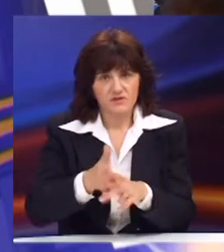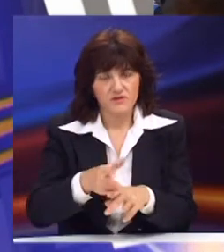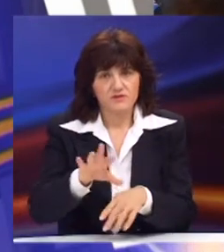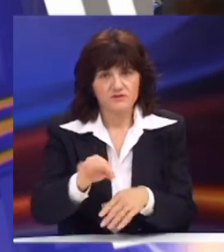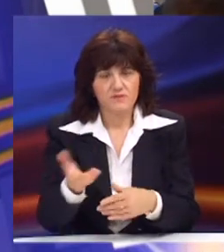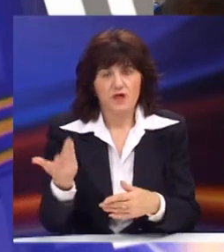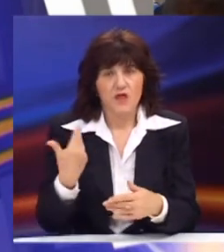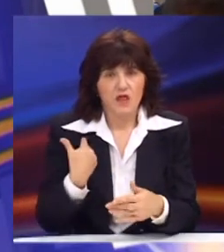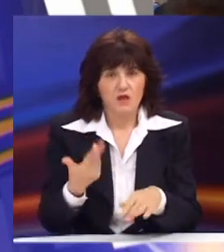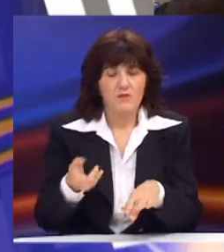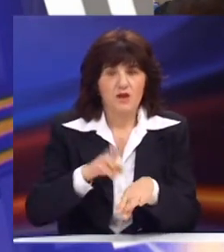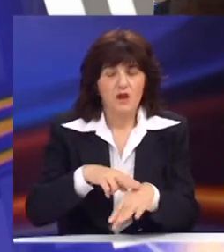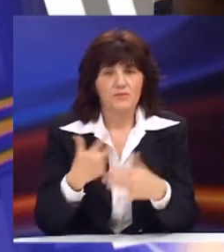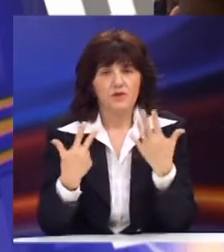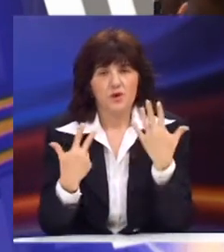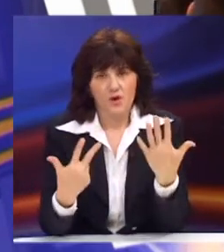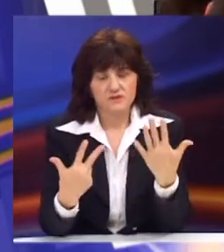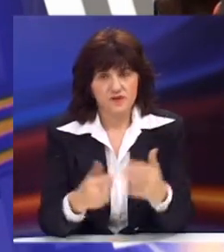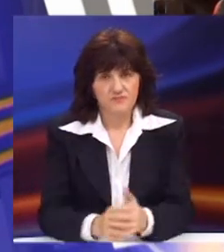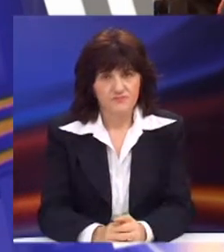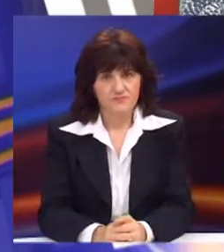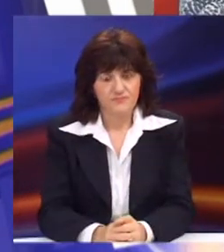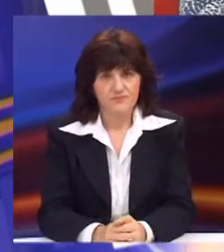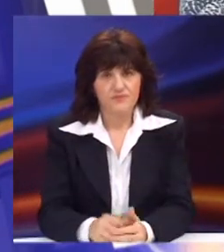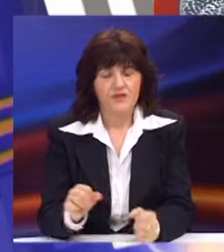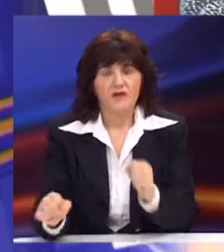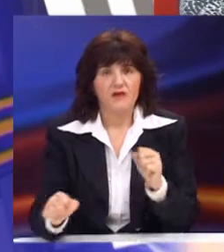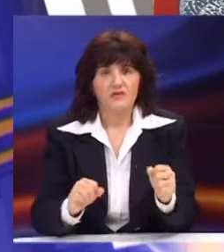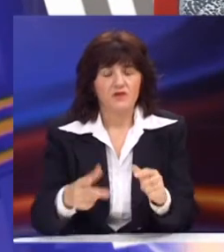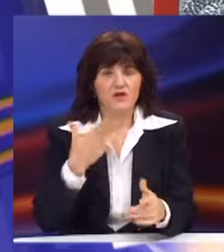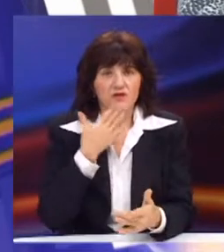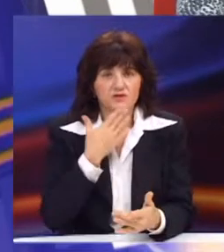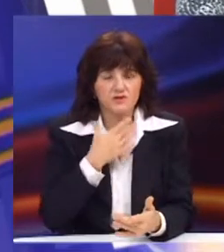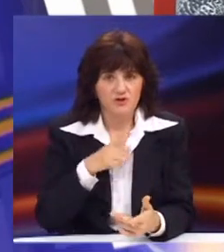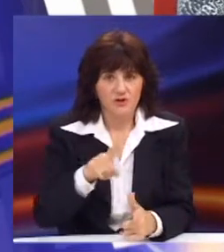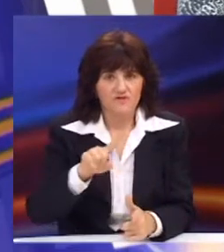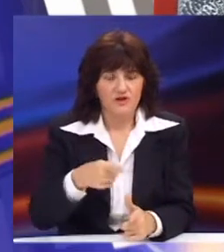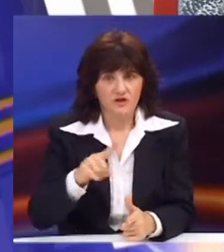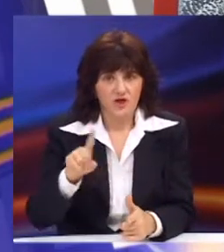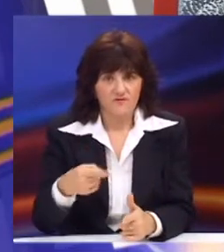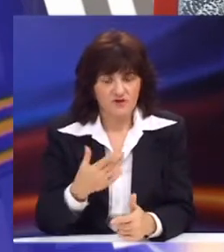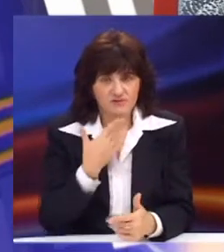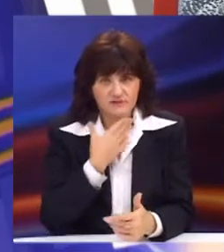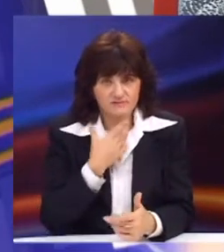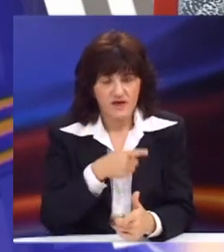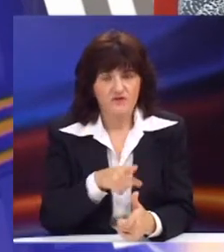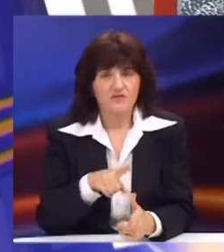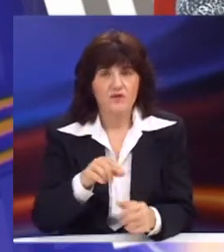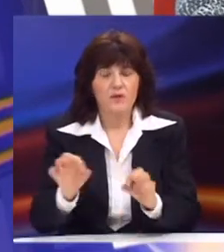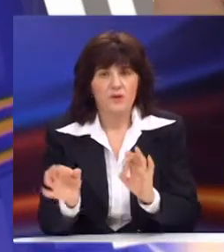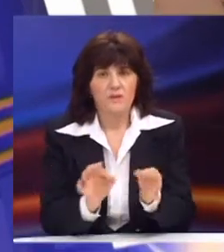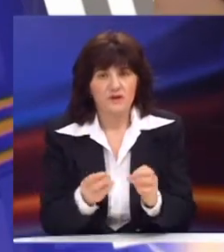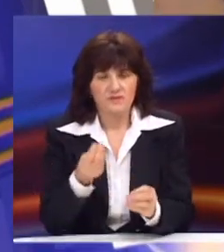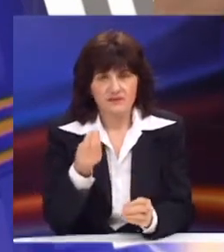kombinovanom testu učenici moći da dobiju maksimalno 8 bodova. Prema rečima direktorke osnovne škole Jovan Jovanović Zmaj Klaudije